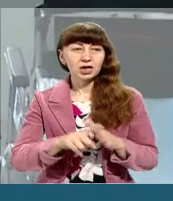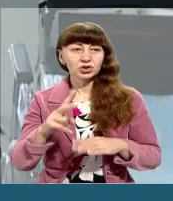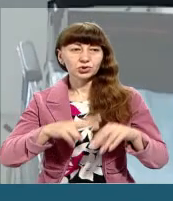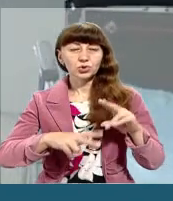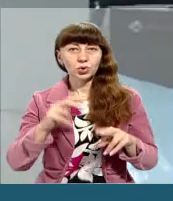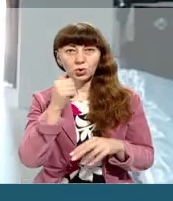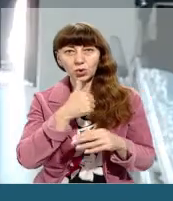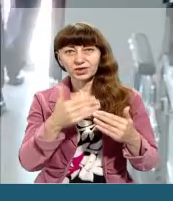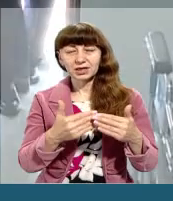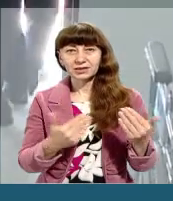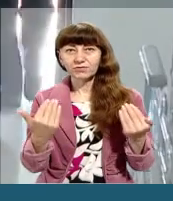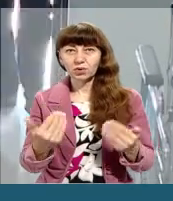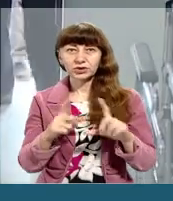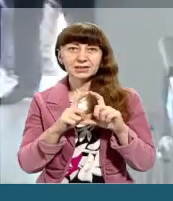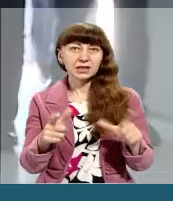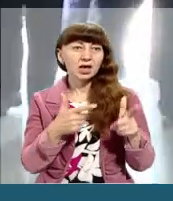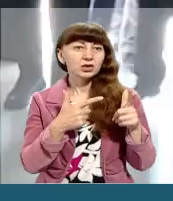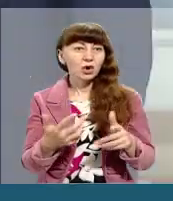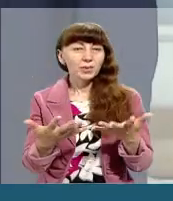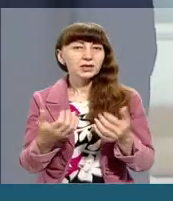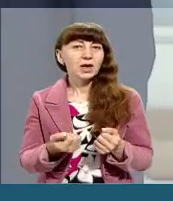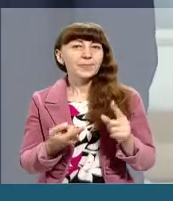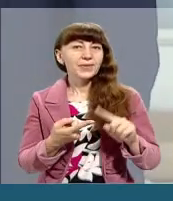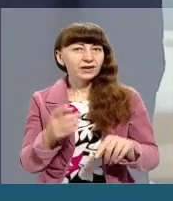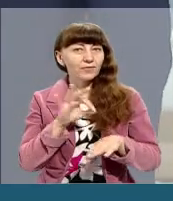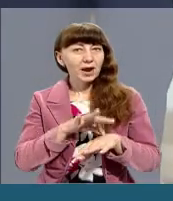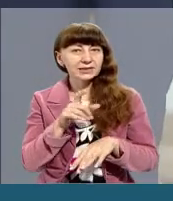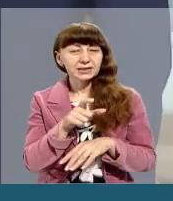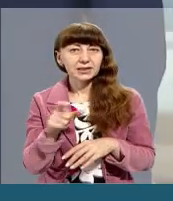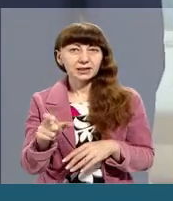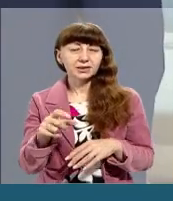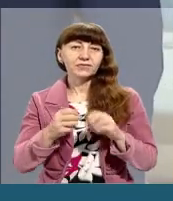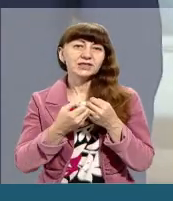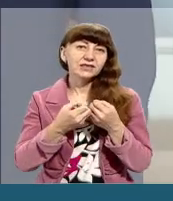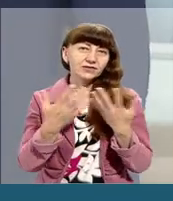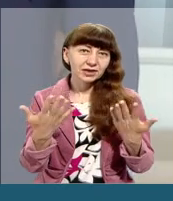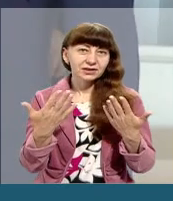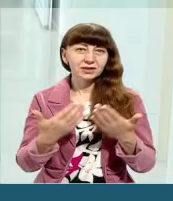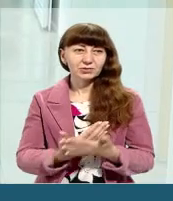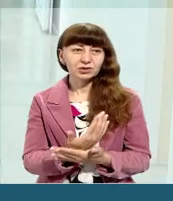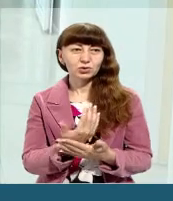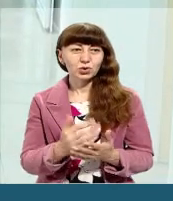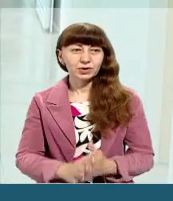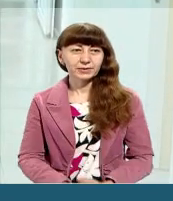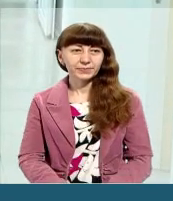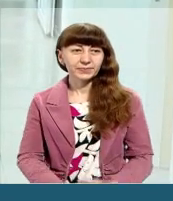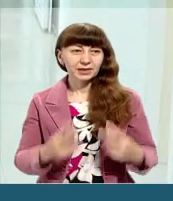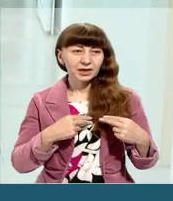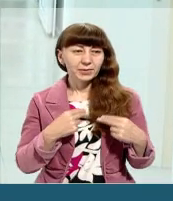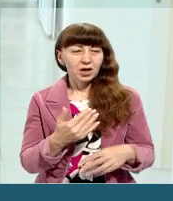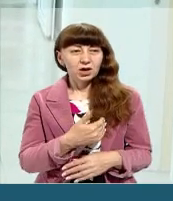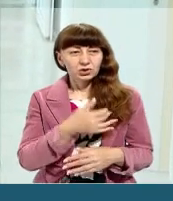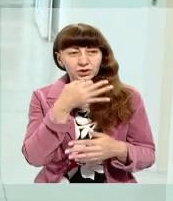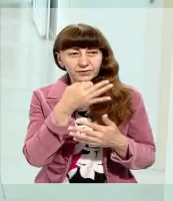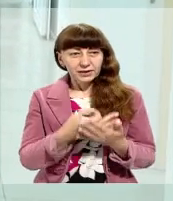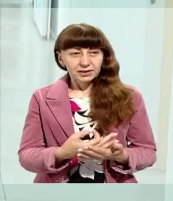назад. Сегодня здание готово принять первых пациентов, светлое, просторное, современное. Сотрудникам сразу хочу сказать,